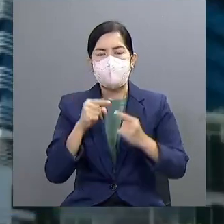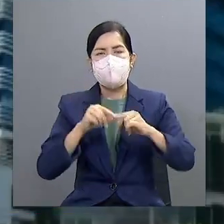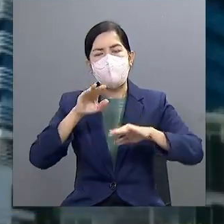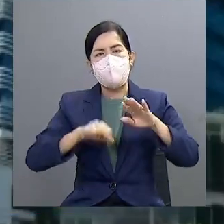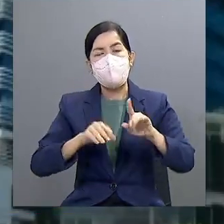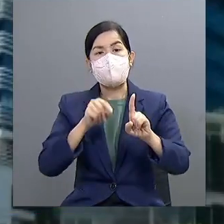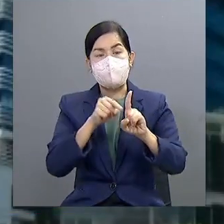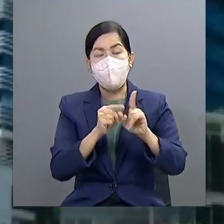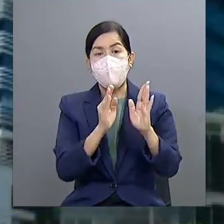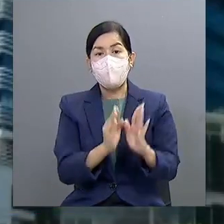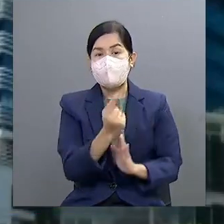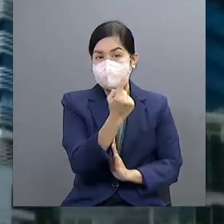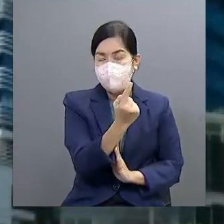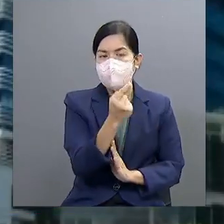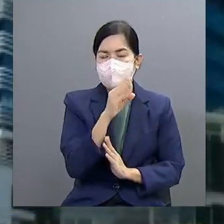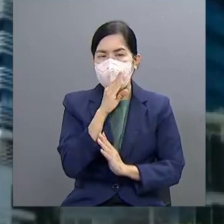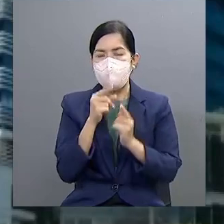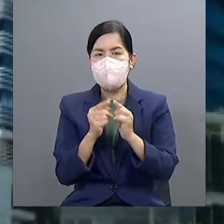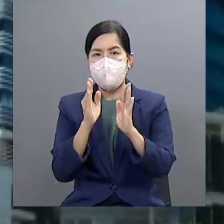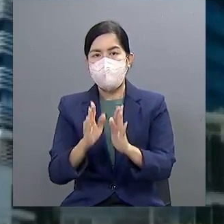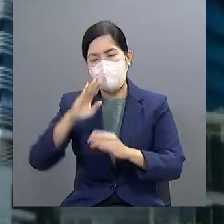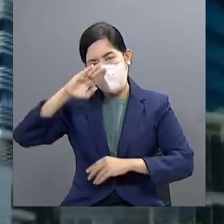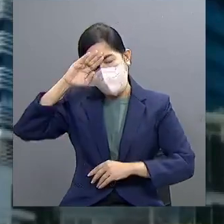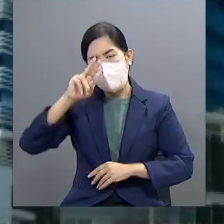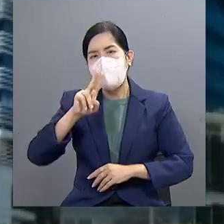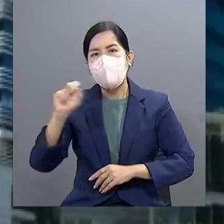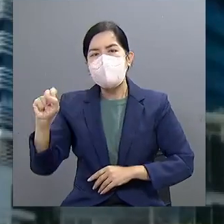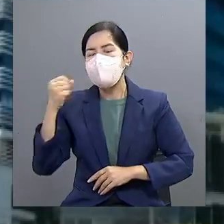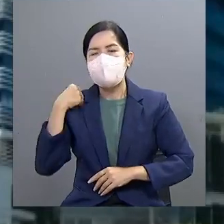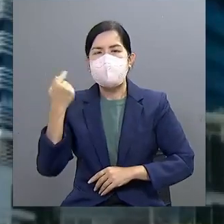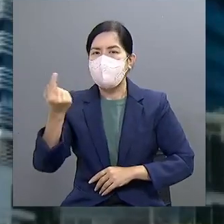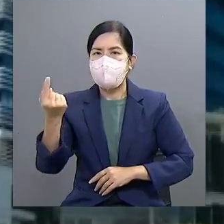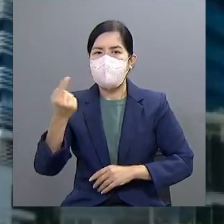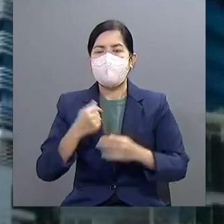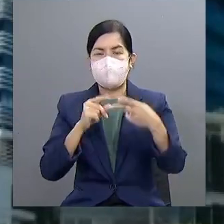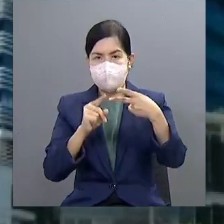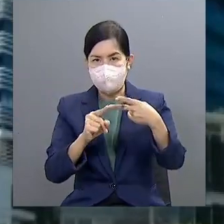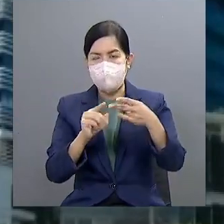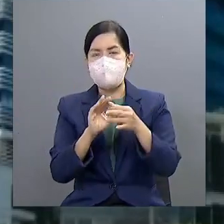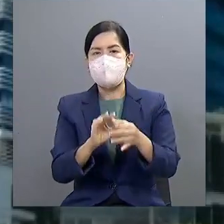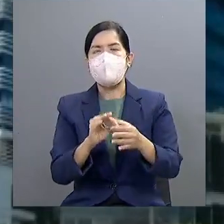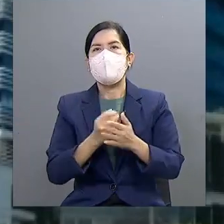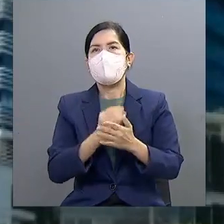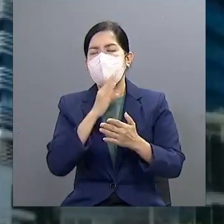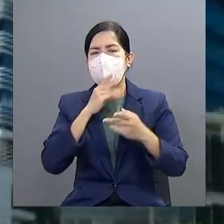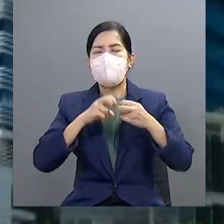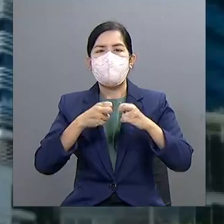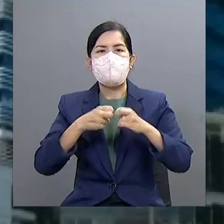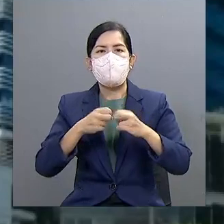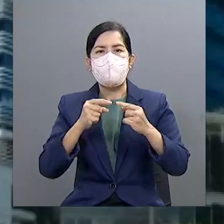างทีก็สามารถดีขึ้นได้ด้วยการใช้ยานะคะแบบดื้อยาเนี่ยมีไม่มากนะคะแล้วอีกกลุ่มโรคนึ